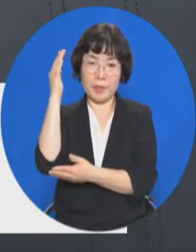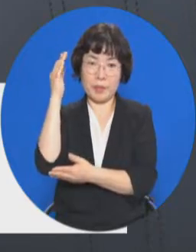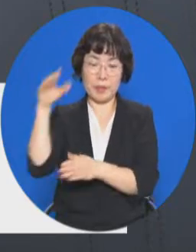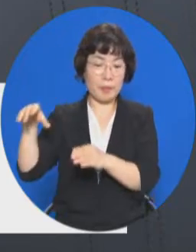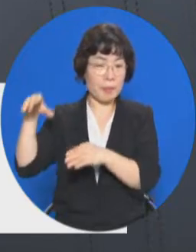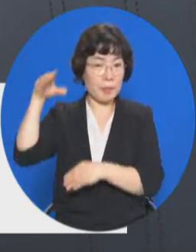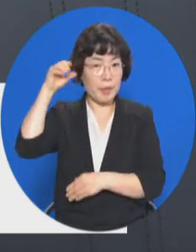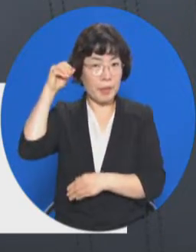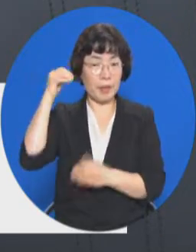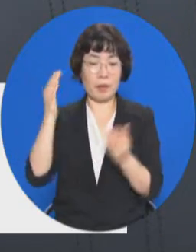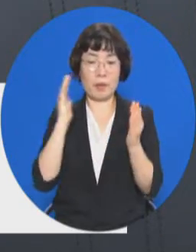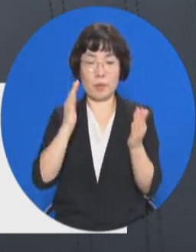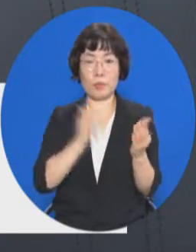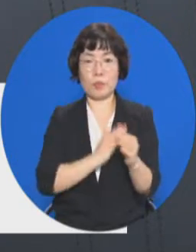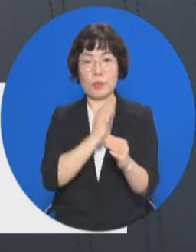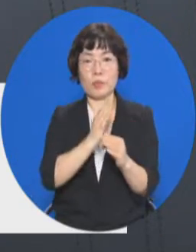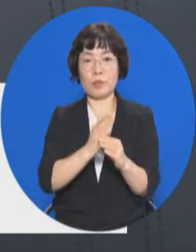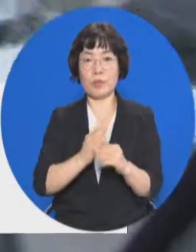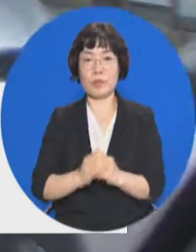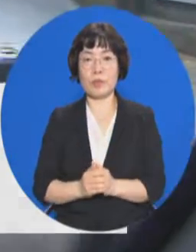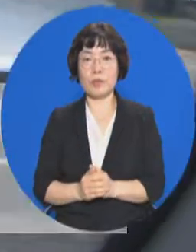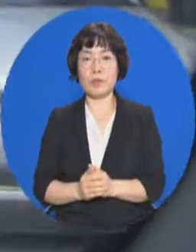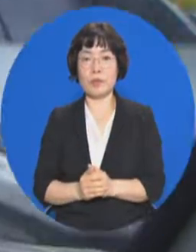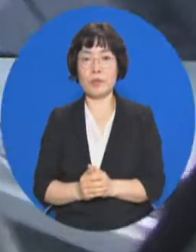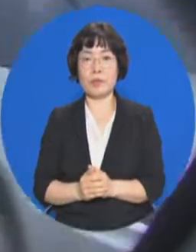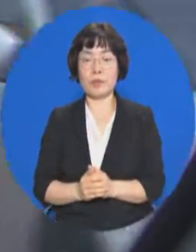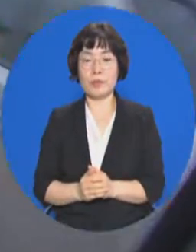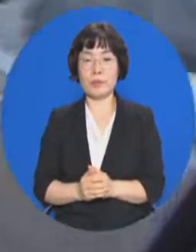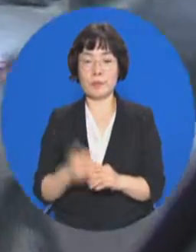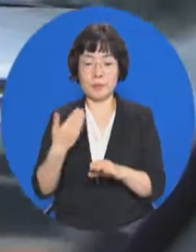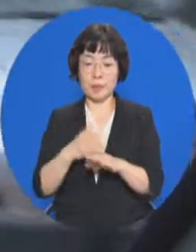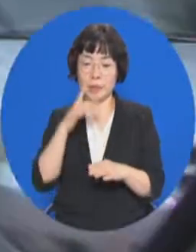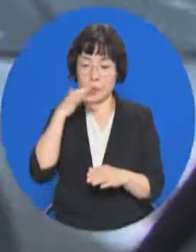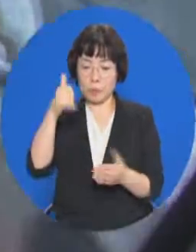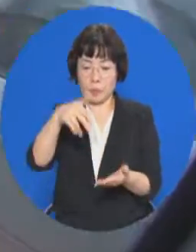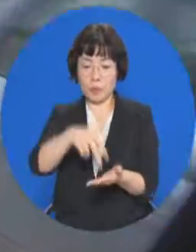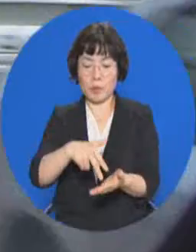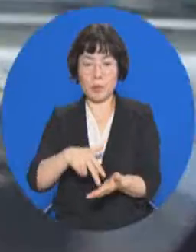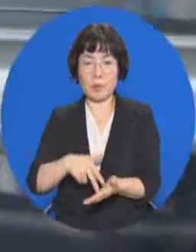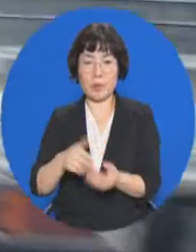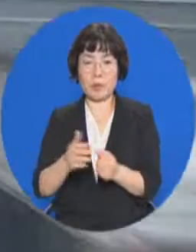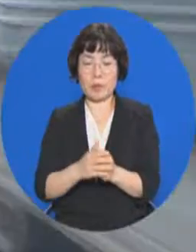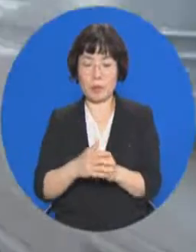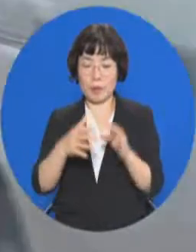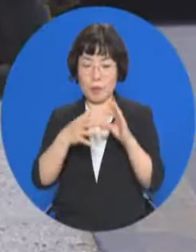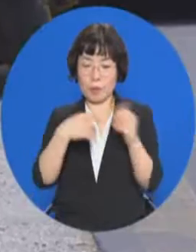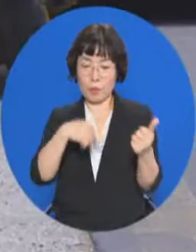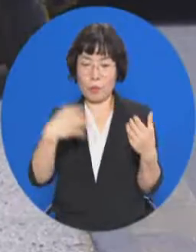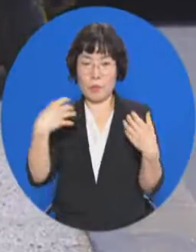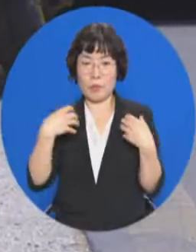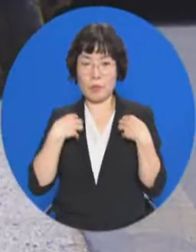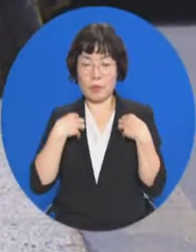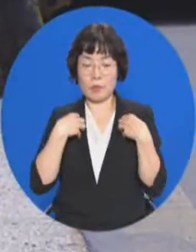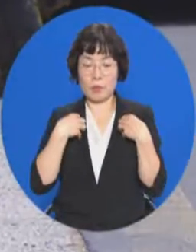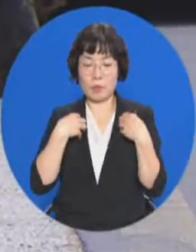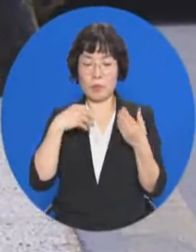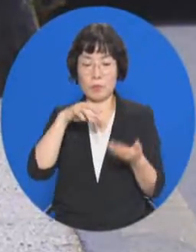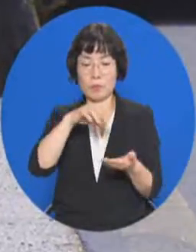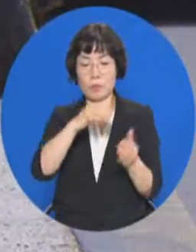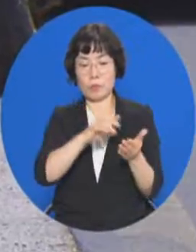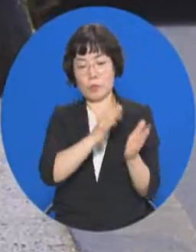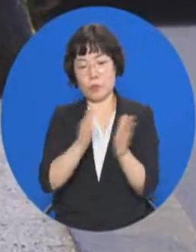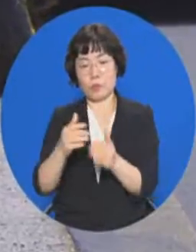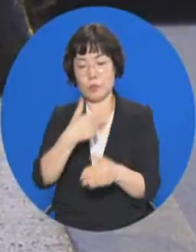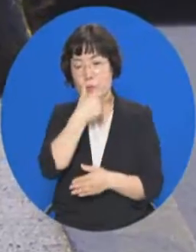듣는 학습을 주로 하고 있는 걸로 알고 있습니다. 한편 학부모들 사이에서는 관계기관의 대처가 안일했다는 목소리도